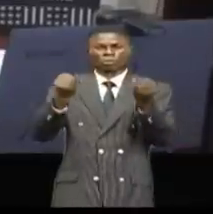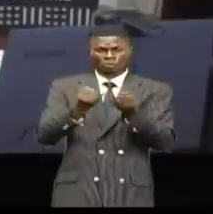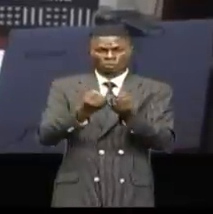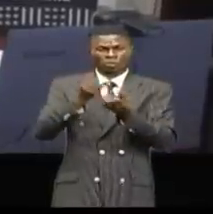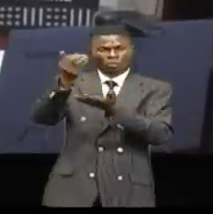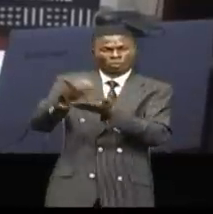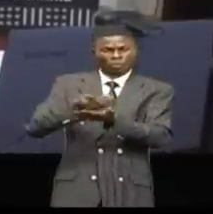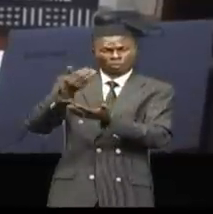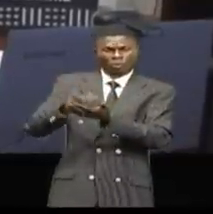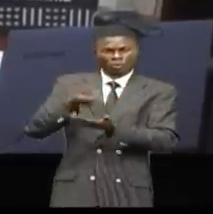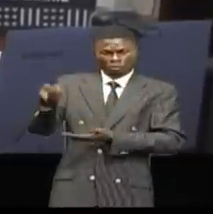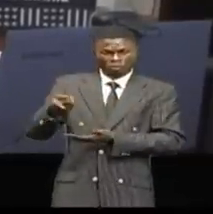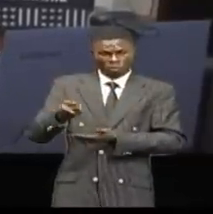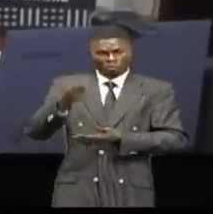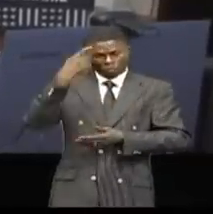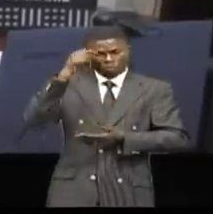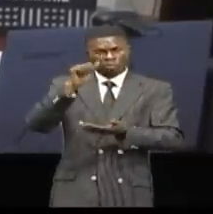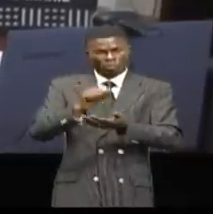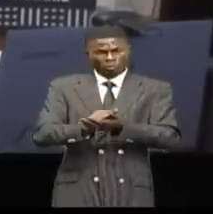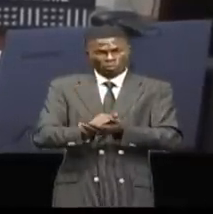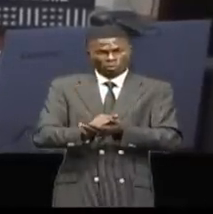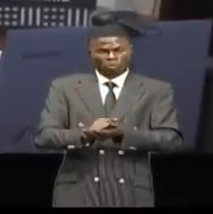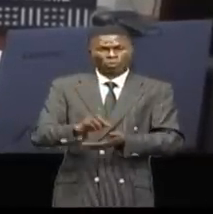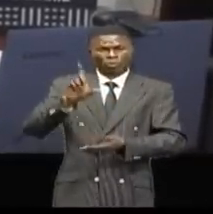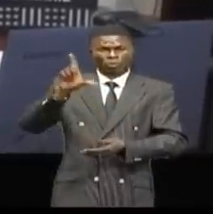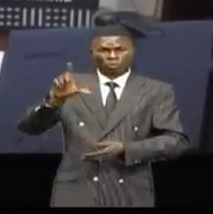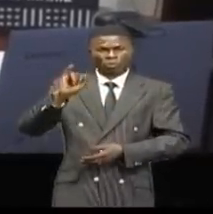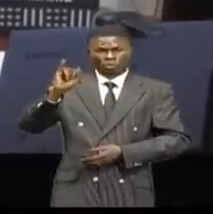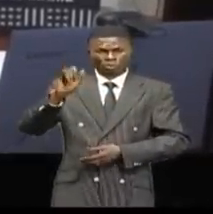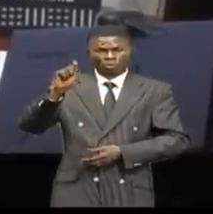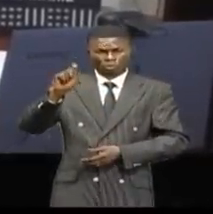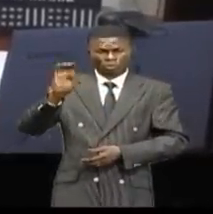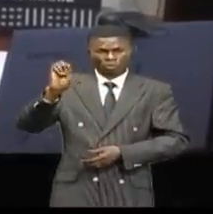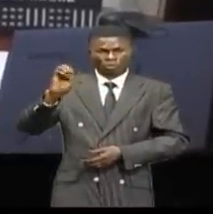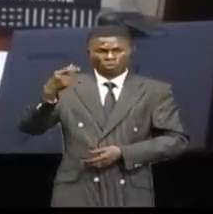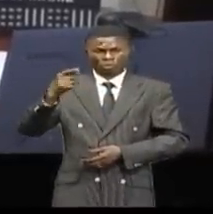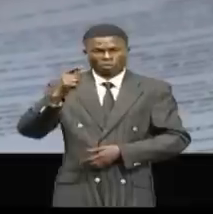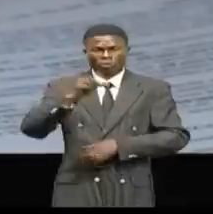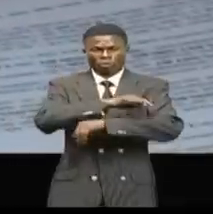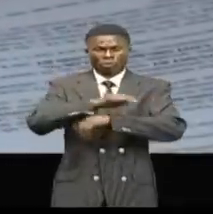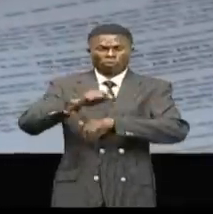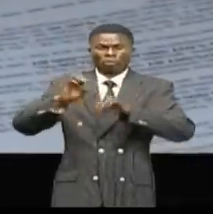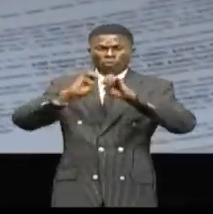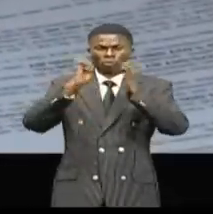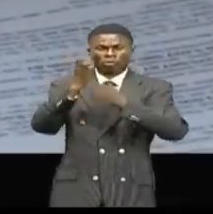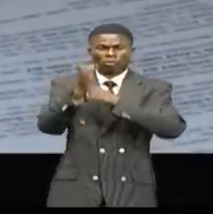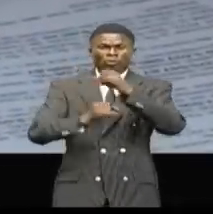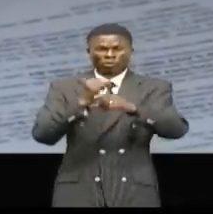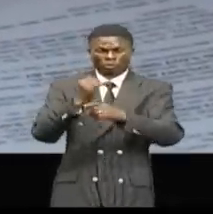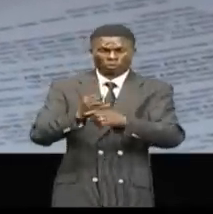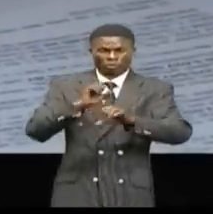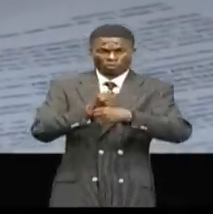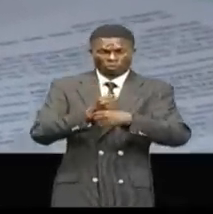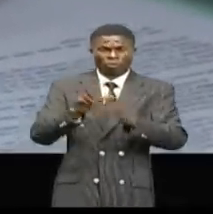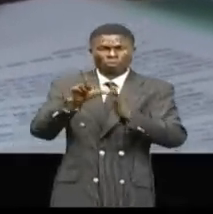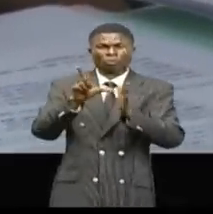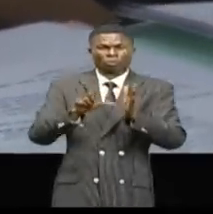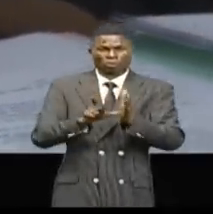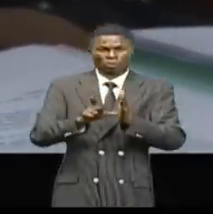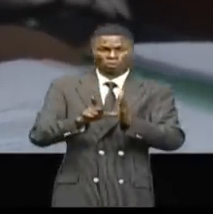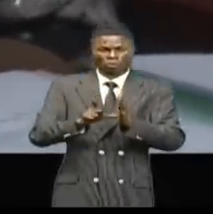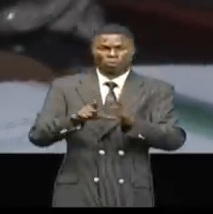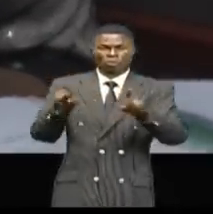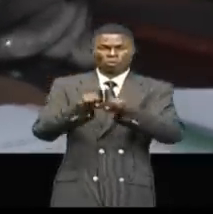extractives. En effet, l'ITIE est une institution internationale qui a établi des critères ou